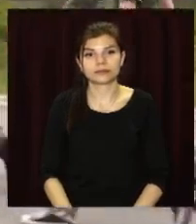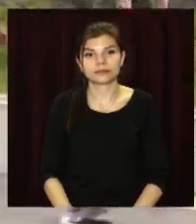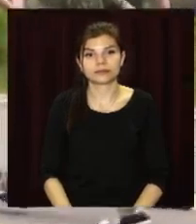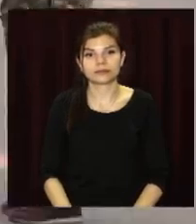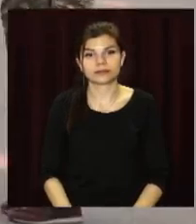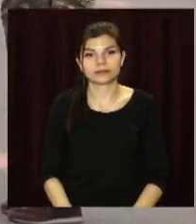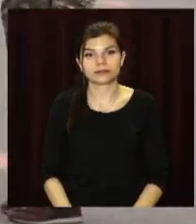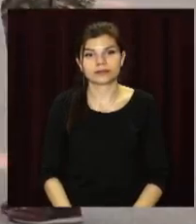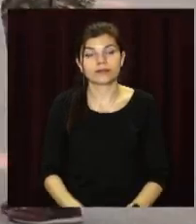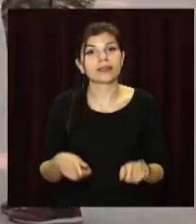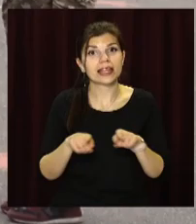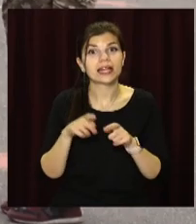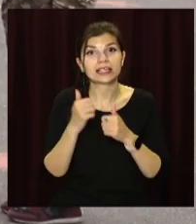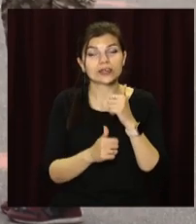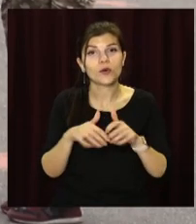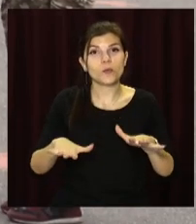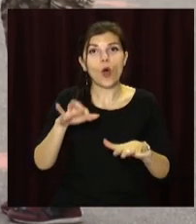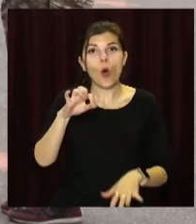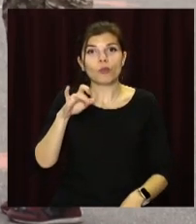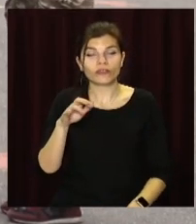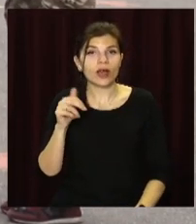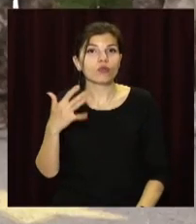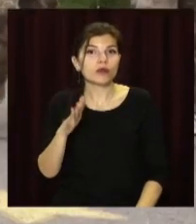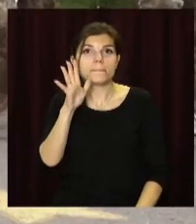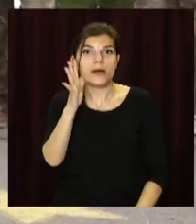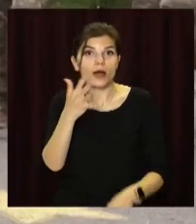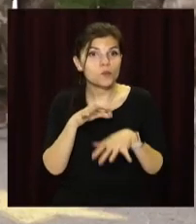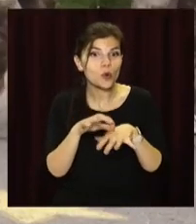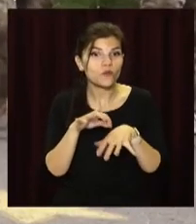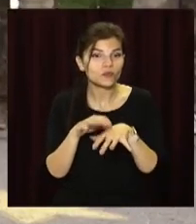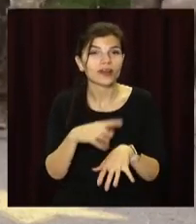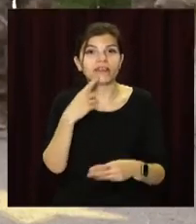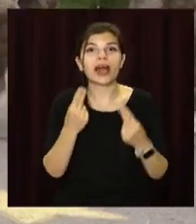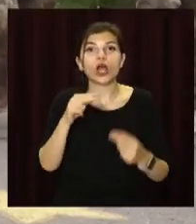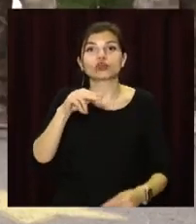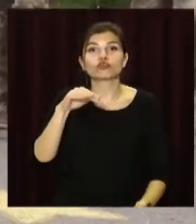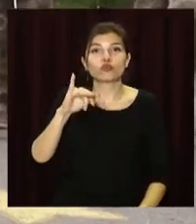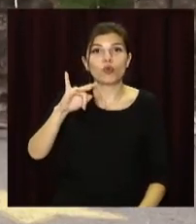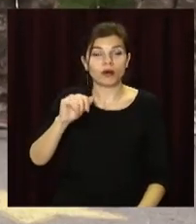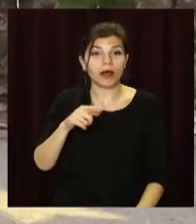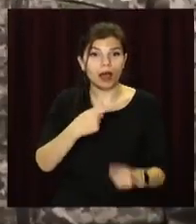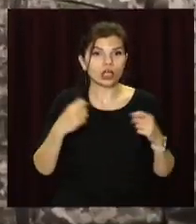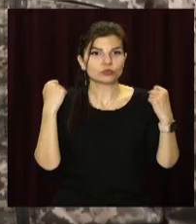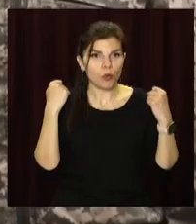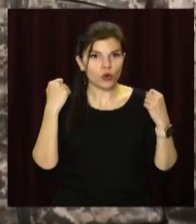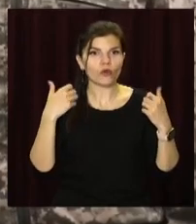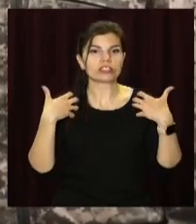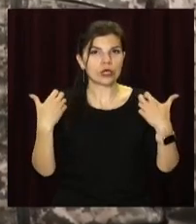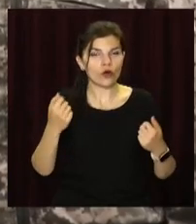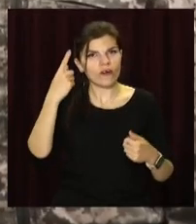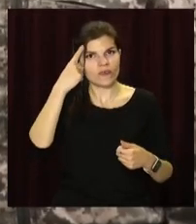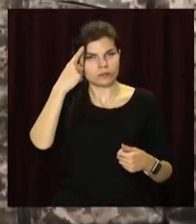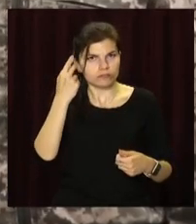поза крім. Такі змагання в Обухівці проводять вже 5 років. Завдяки грі Джура виховують здорових, спортивних та